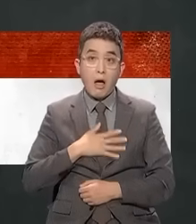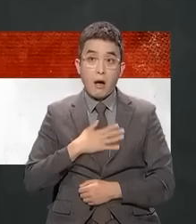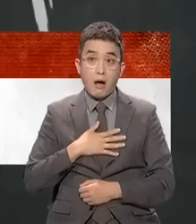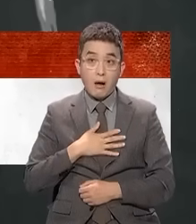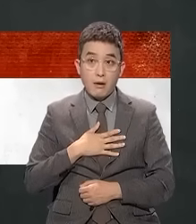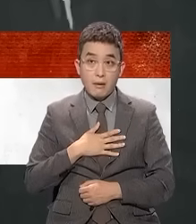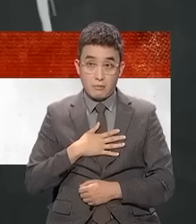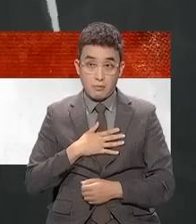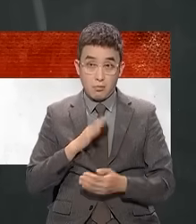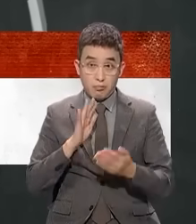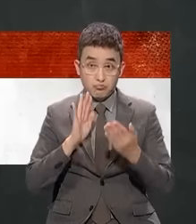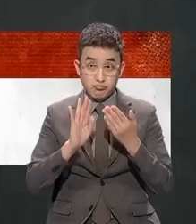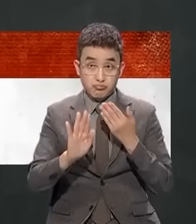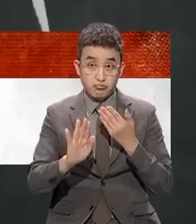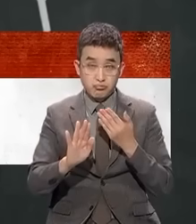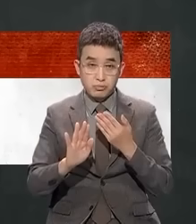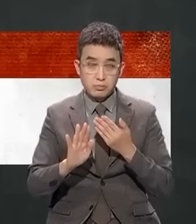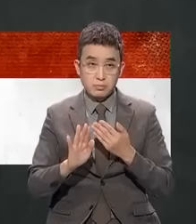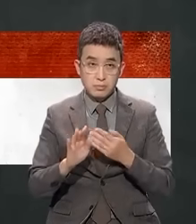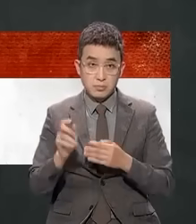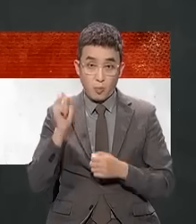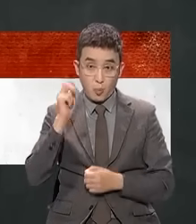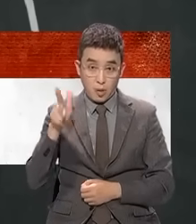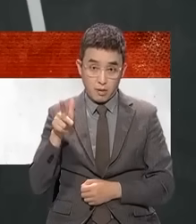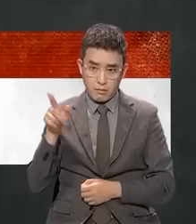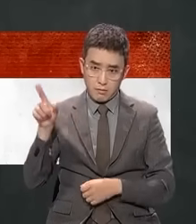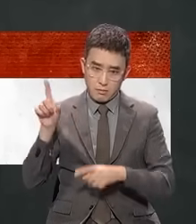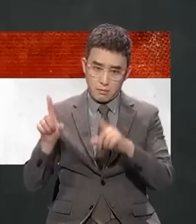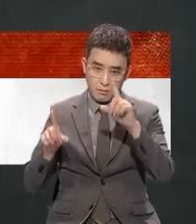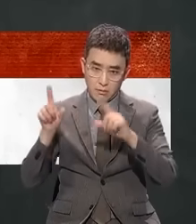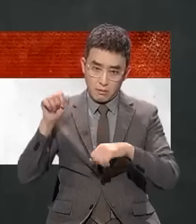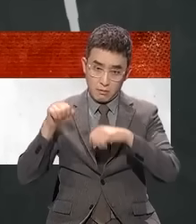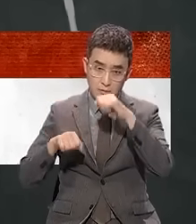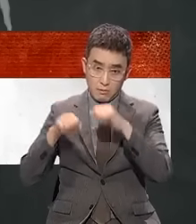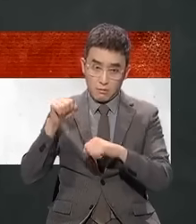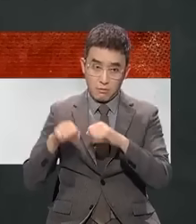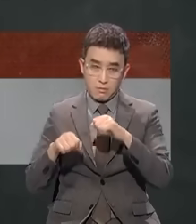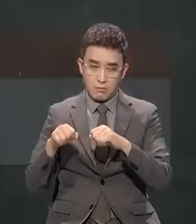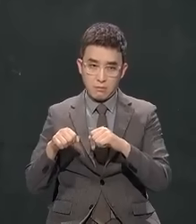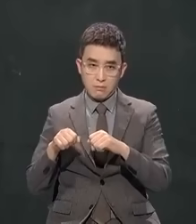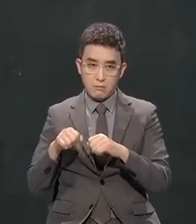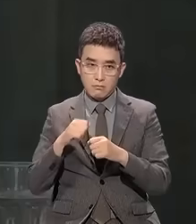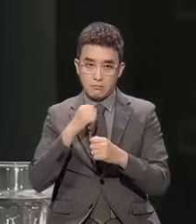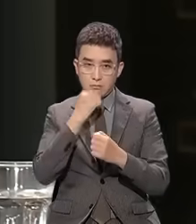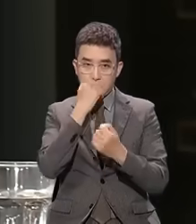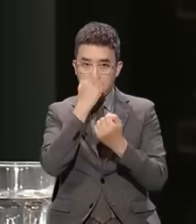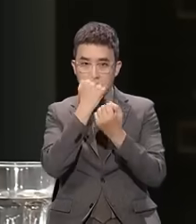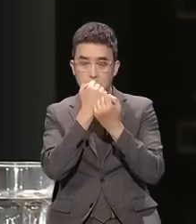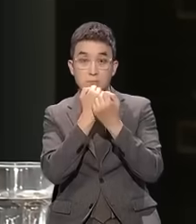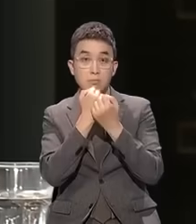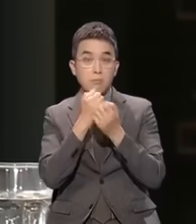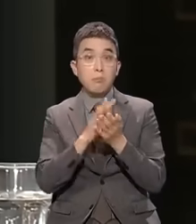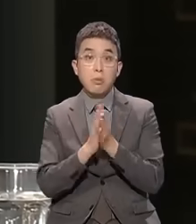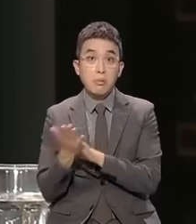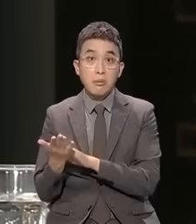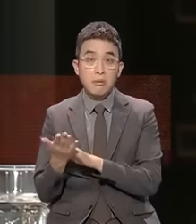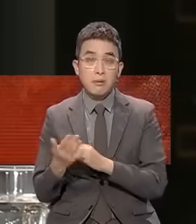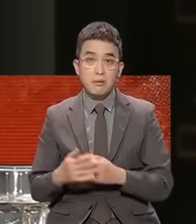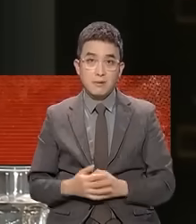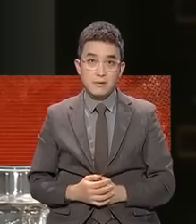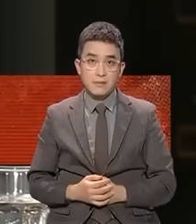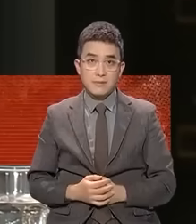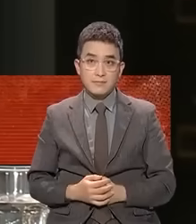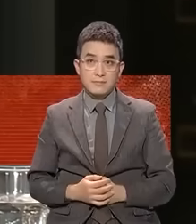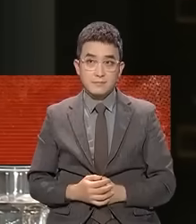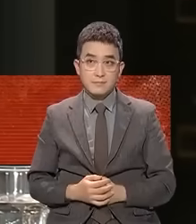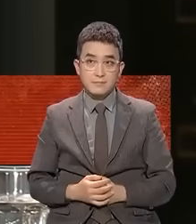이제 그날 이후부터 이제 호텔의 태도가 계속 미온적이더라고요. 하필 그날